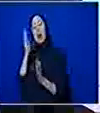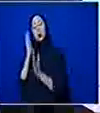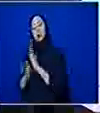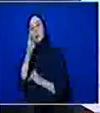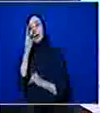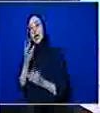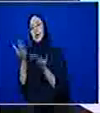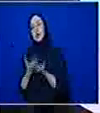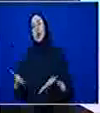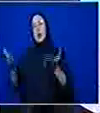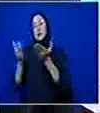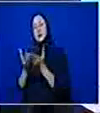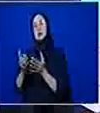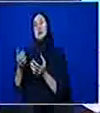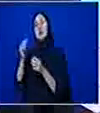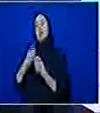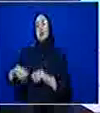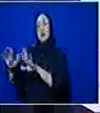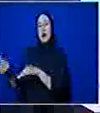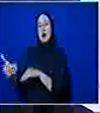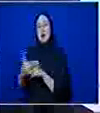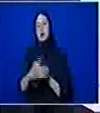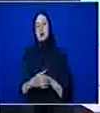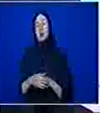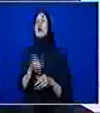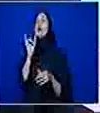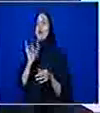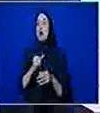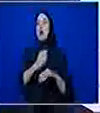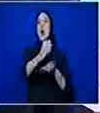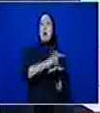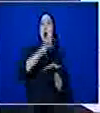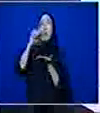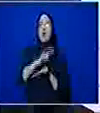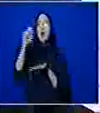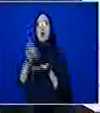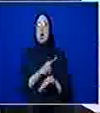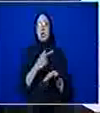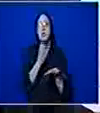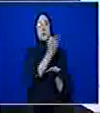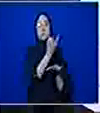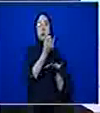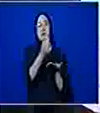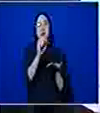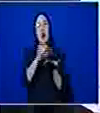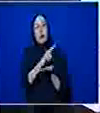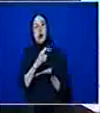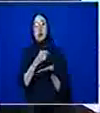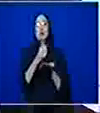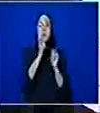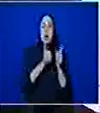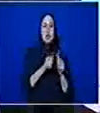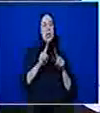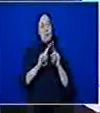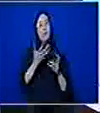kondisi nelayan yang benar. Karena betul bahwa banyak laporan ke saya yang tidak baik, banyak laporan saya yang baik, tapi saya